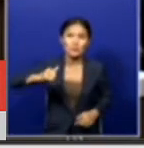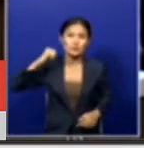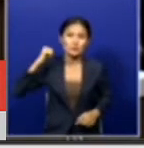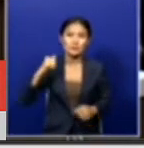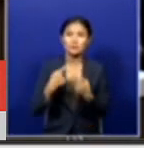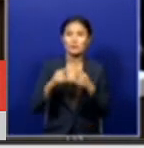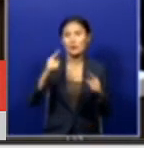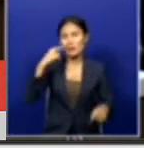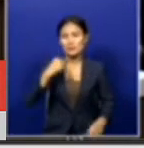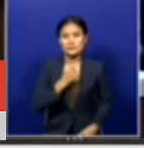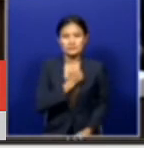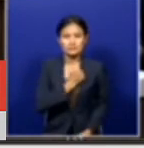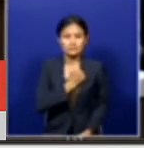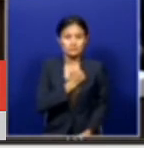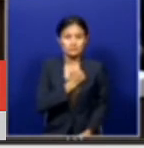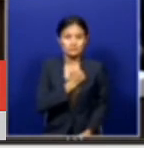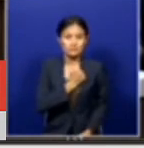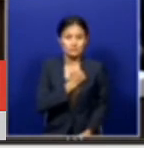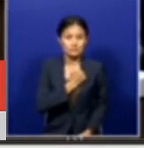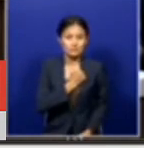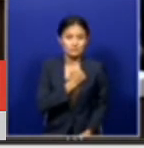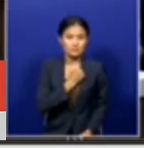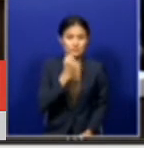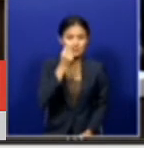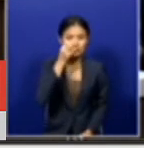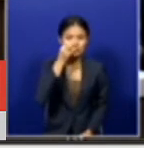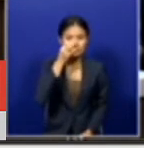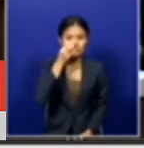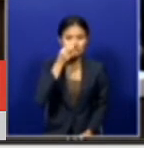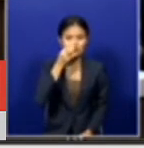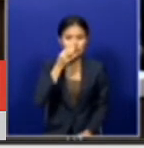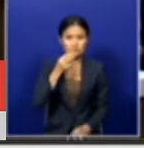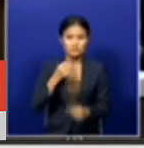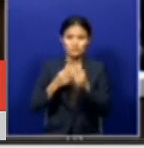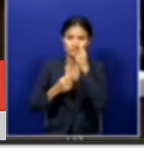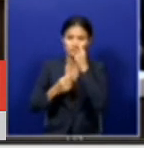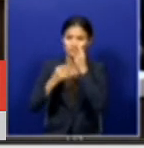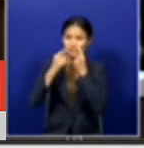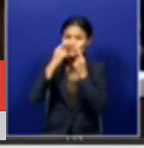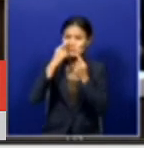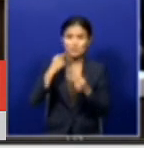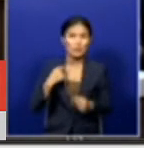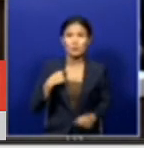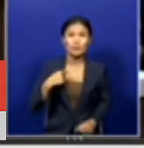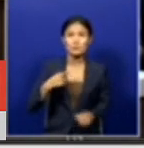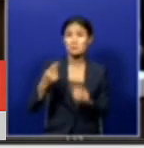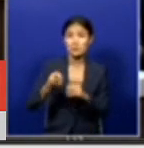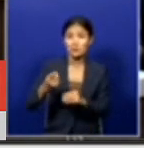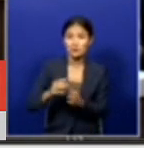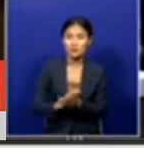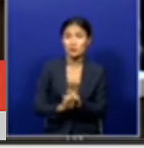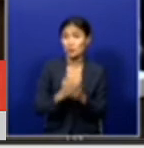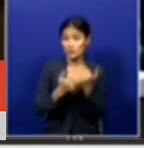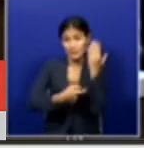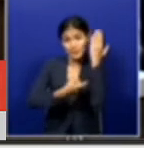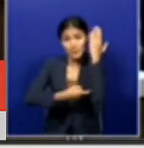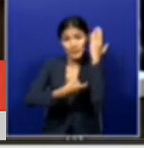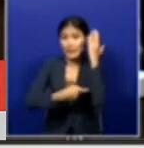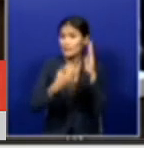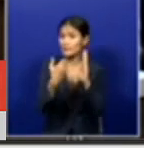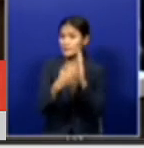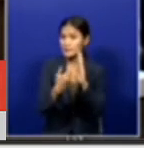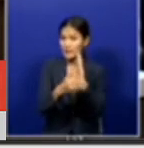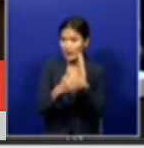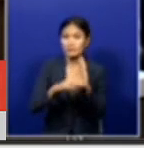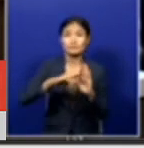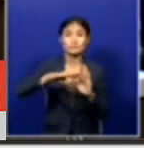ข้าไปในอกท่านประธานที่เคารพครับยางพาราไม่ได้มีเฉพาะแค่อีสานภ